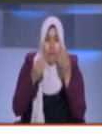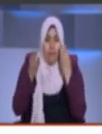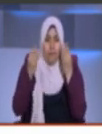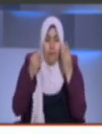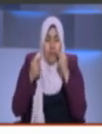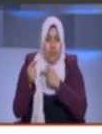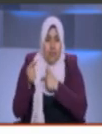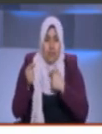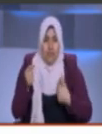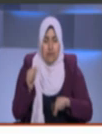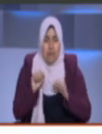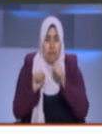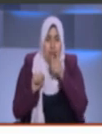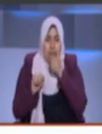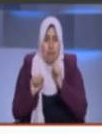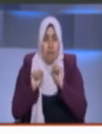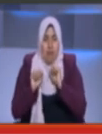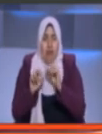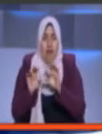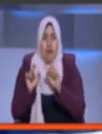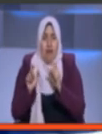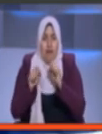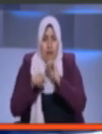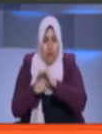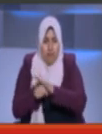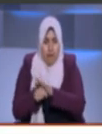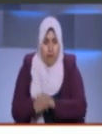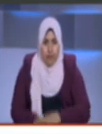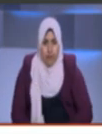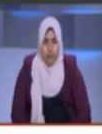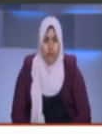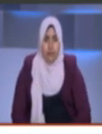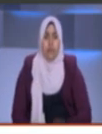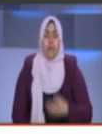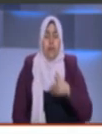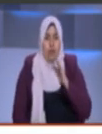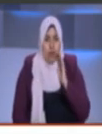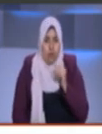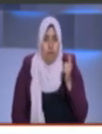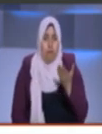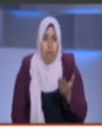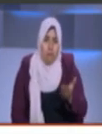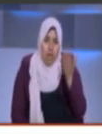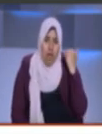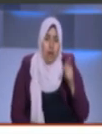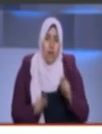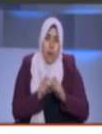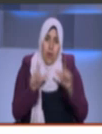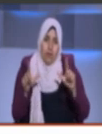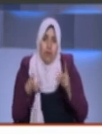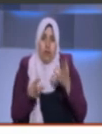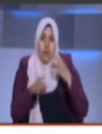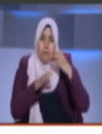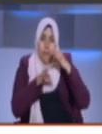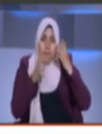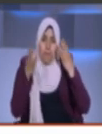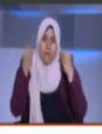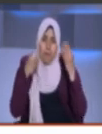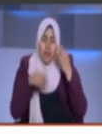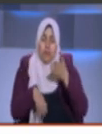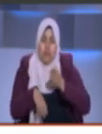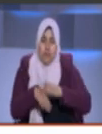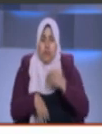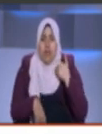الصين بعض من المعلومات عن هذا الوباء. كان يمكن أن يعني يقف هذا